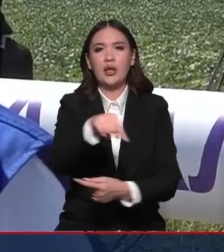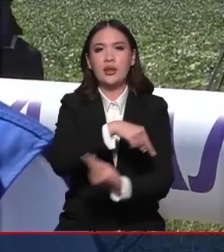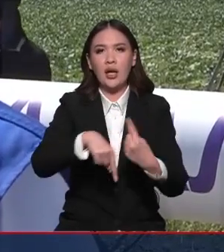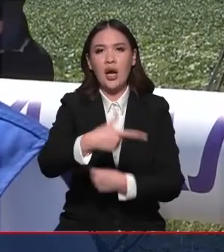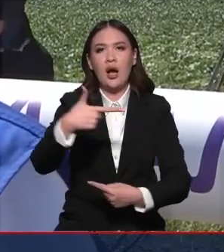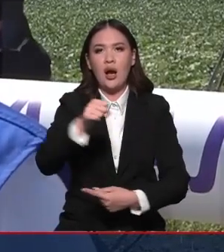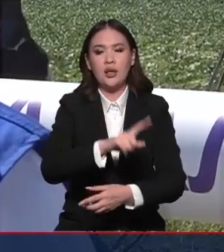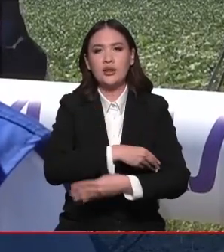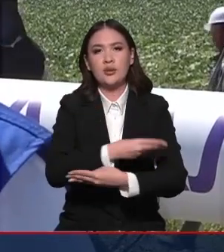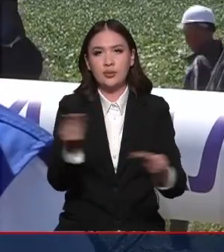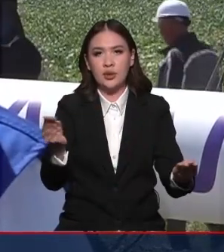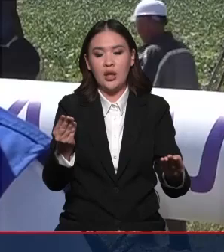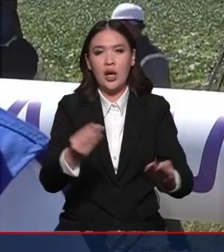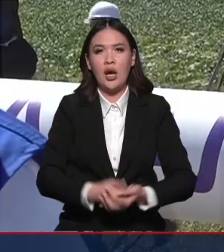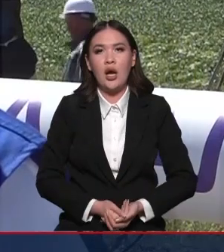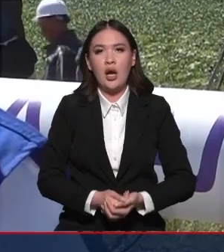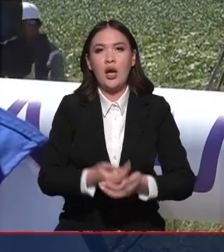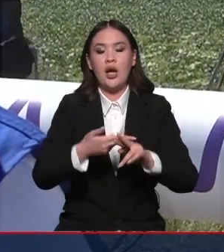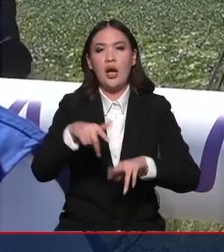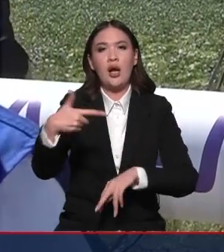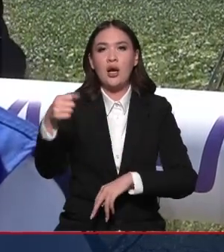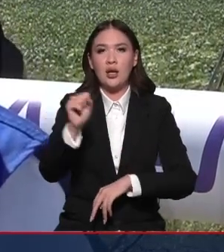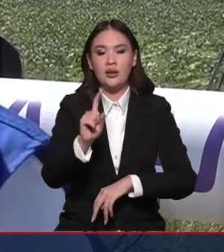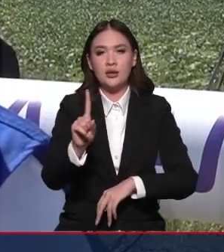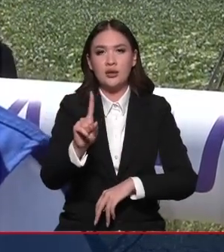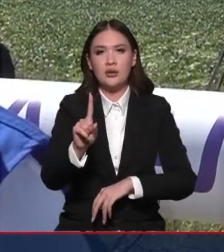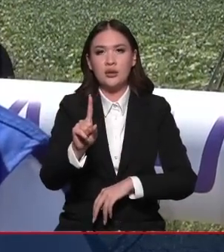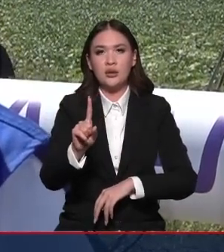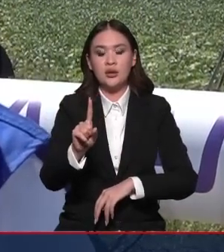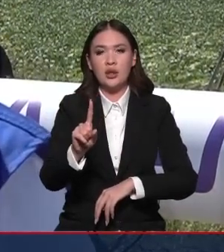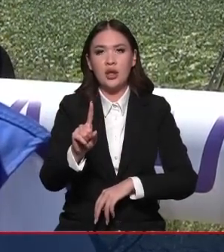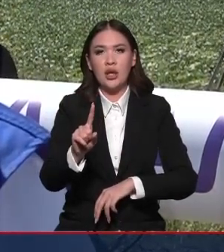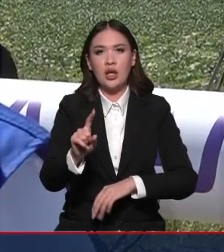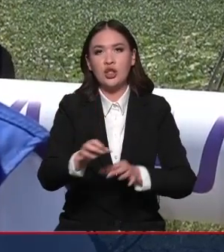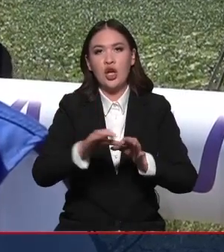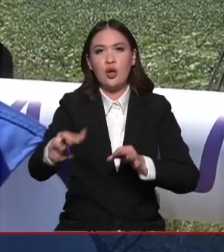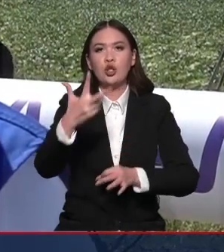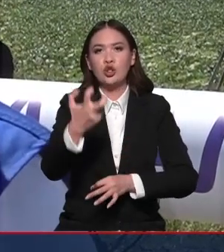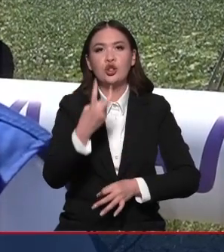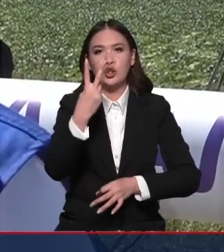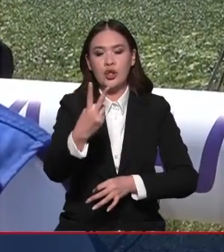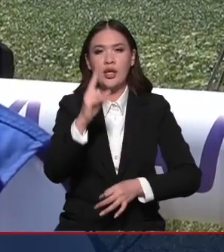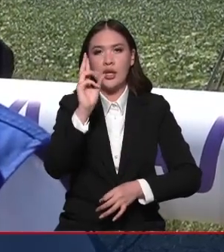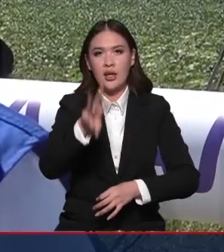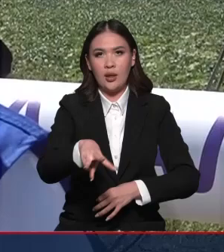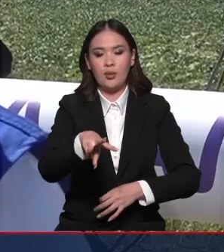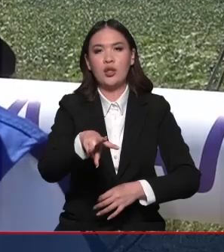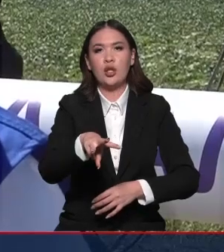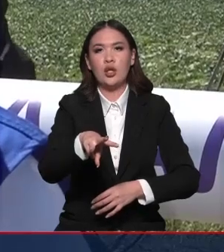газдандыру көзделінген. Магистралды газ құбырының шақырымы шамамен 302 километрді